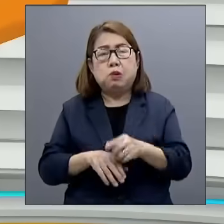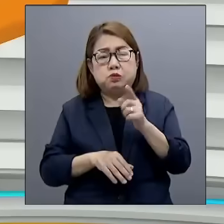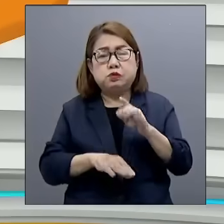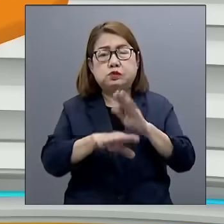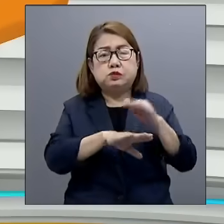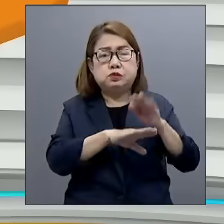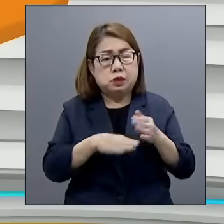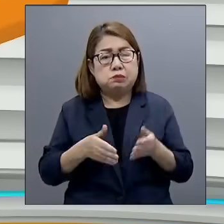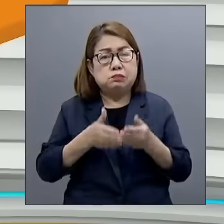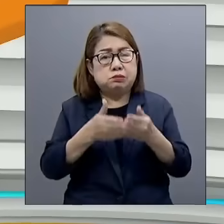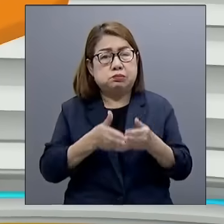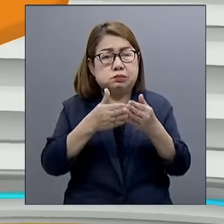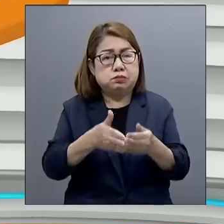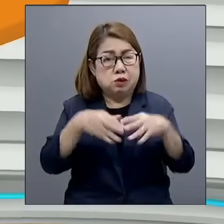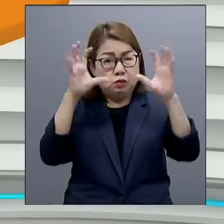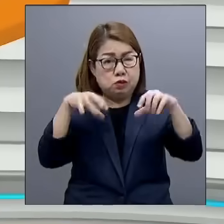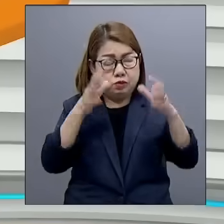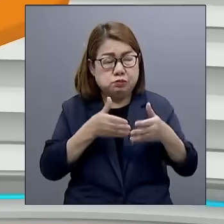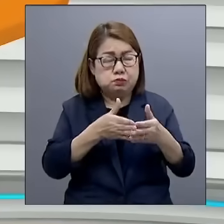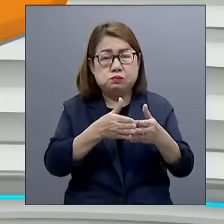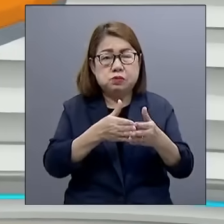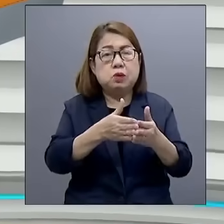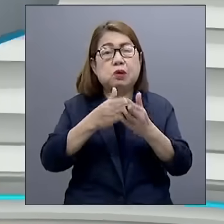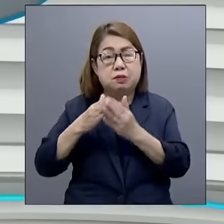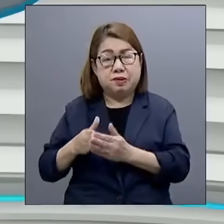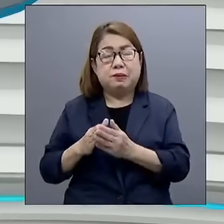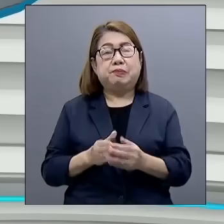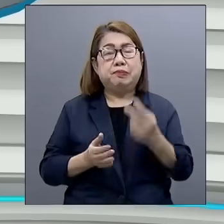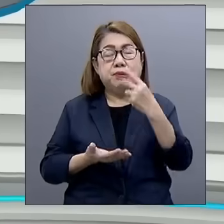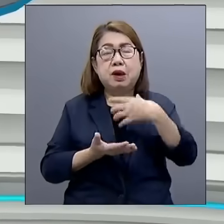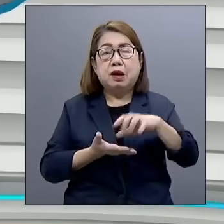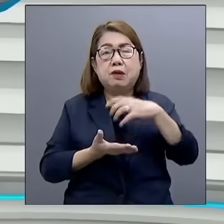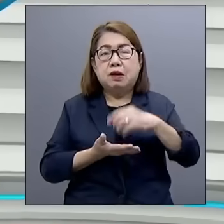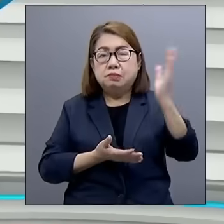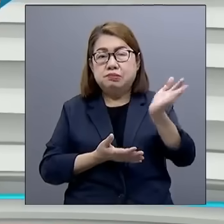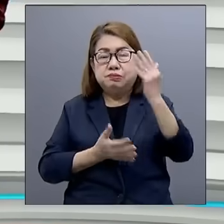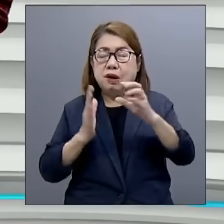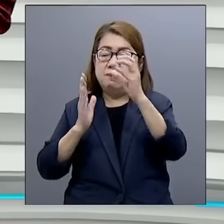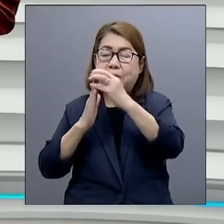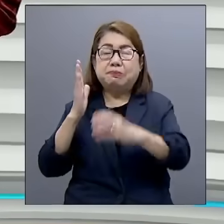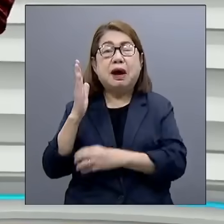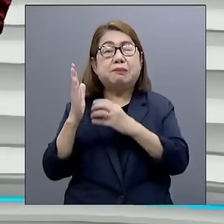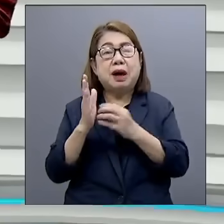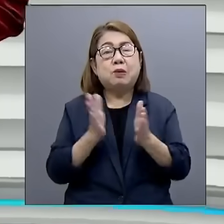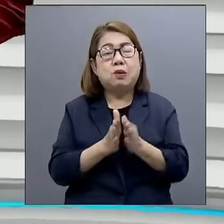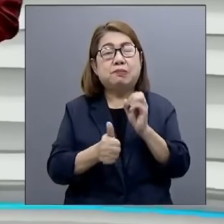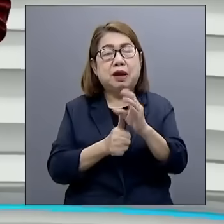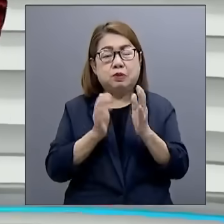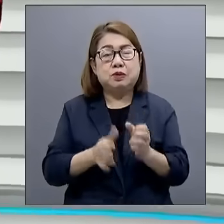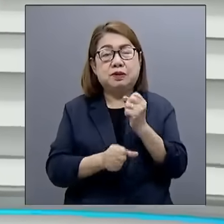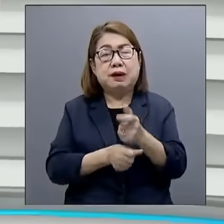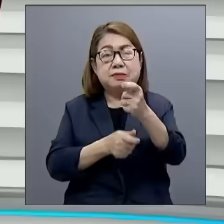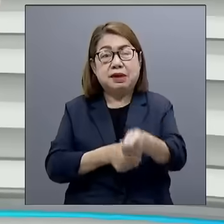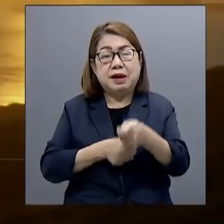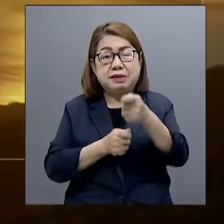กเลี่ยงการเดินเรือบริเวณที่มีฝนฟ้าคะนองนะคะมาดูรายละเอียดของสภาพอากาศในแต่ละภาคและข้อแนะนำสำหรับเกษตรกรใน7วันข้างหน้